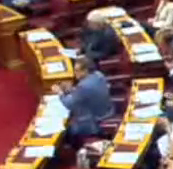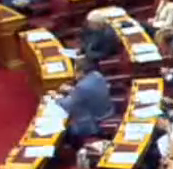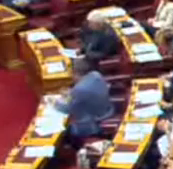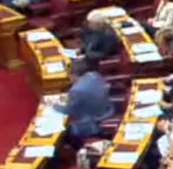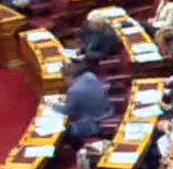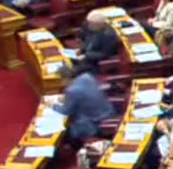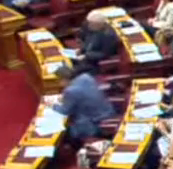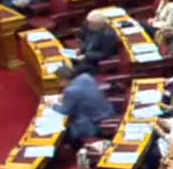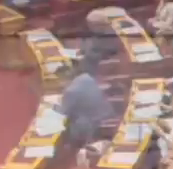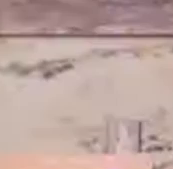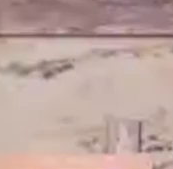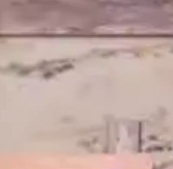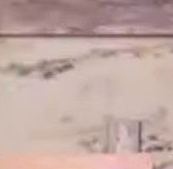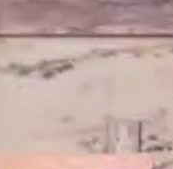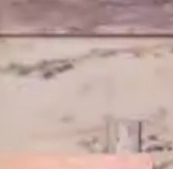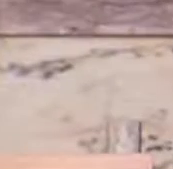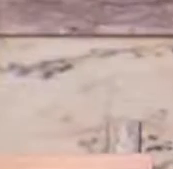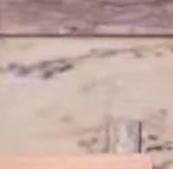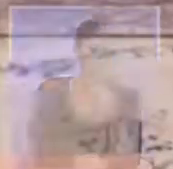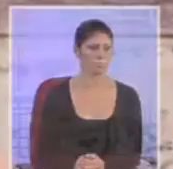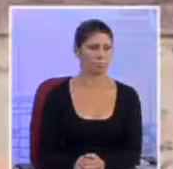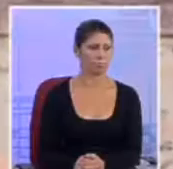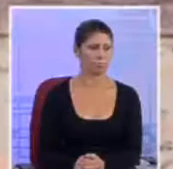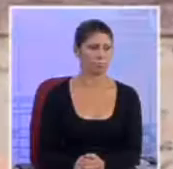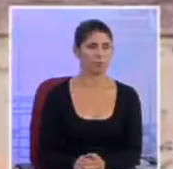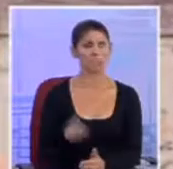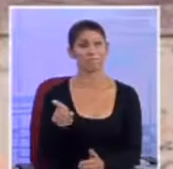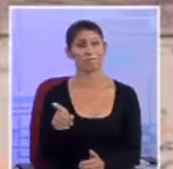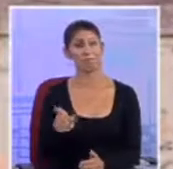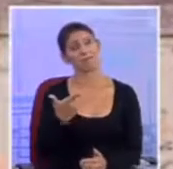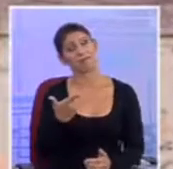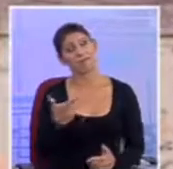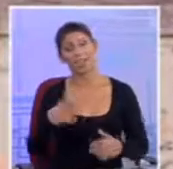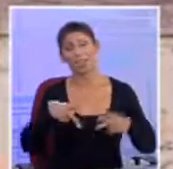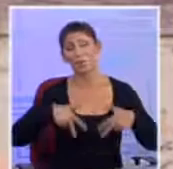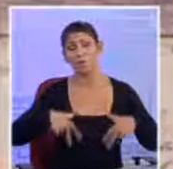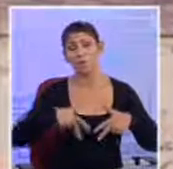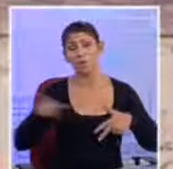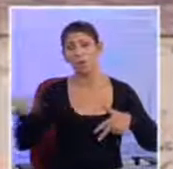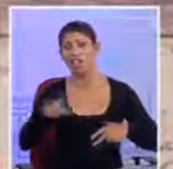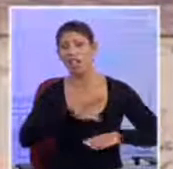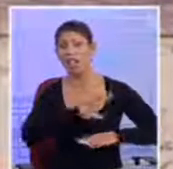Ο κύριος Υπουργός ως στρατηγός ήταν άψογος και στον χρόνο και στα πάντα. Είδατε πώς